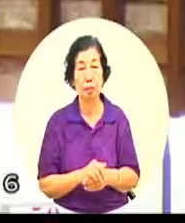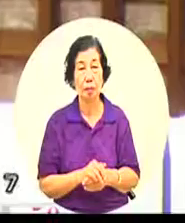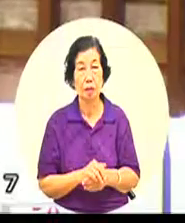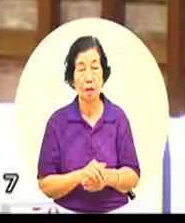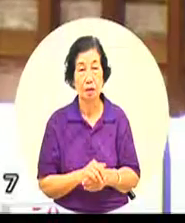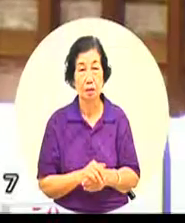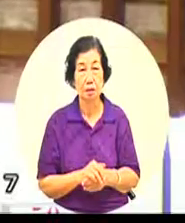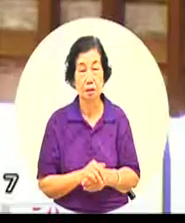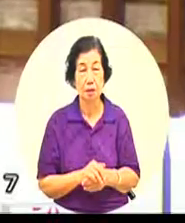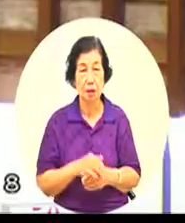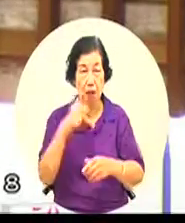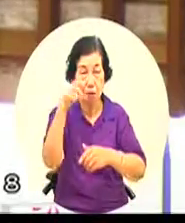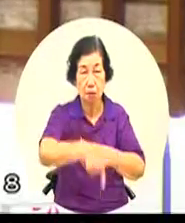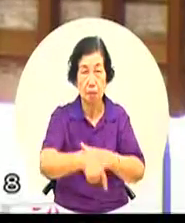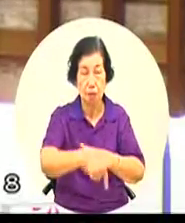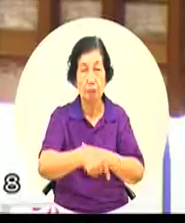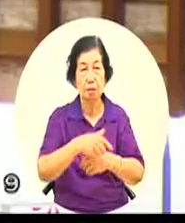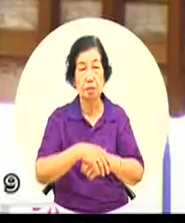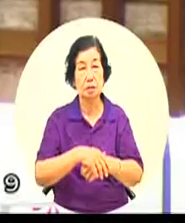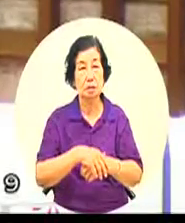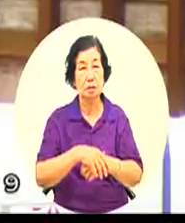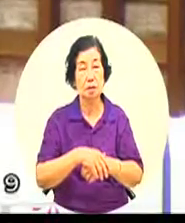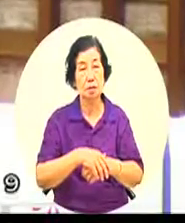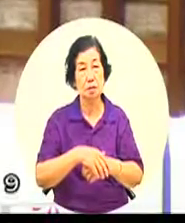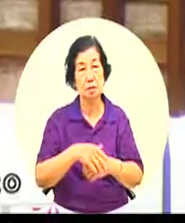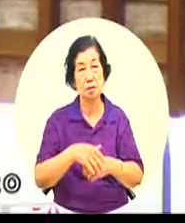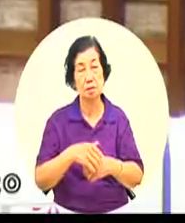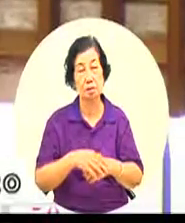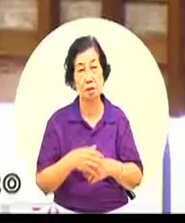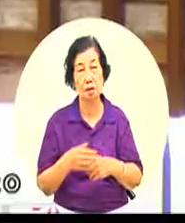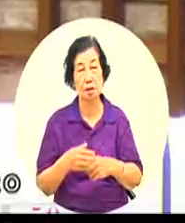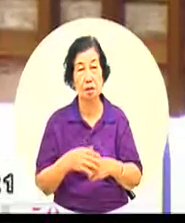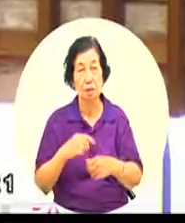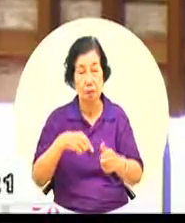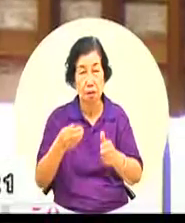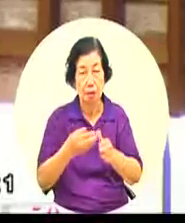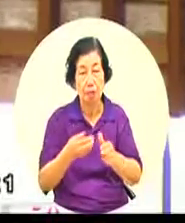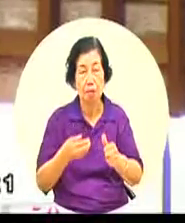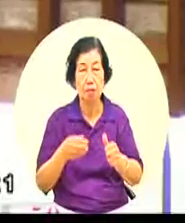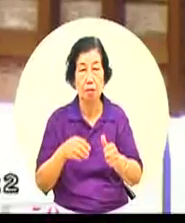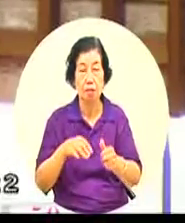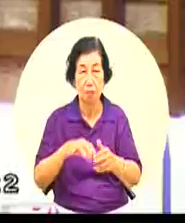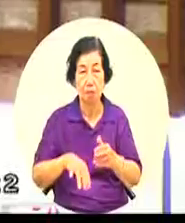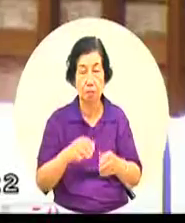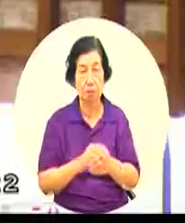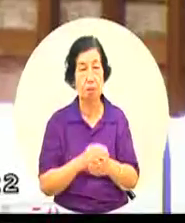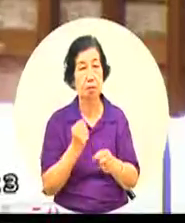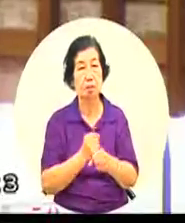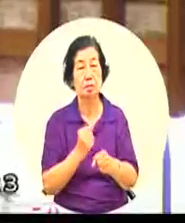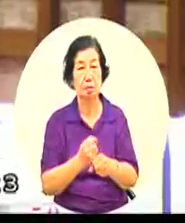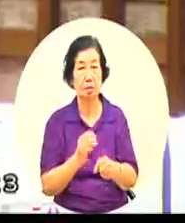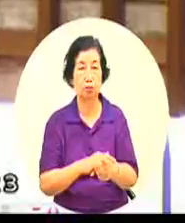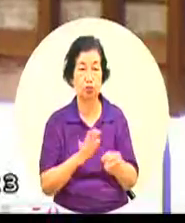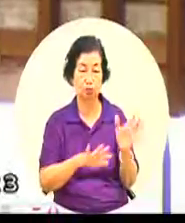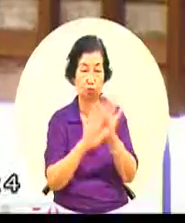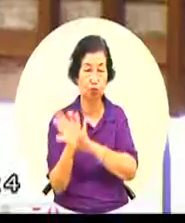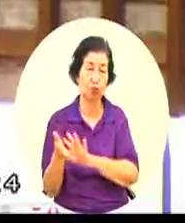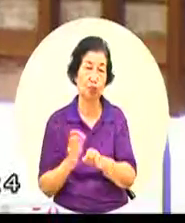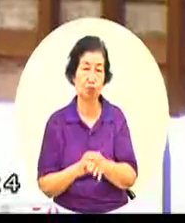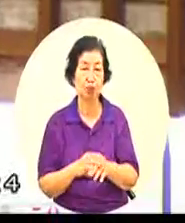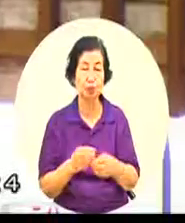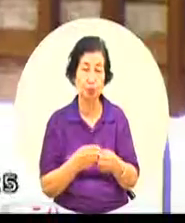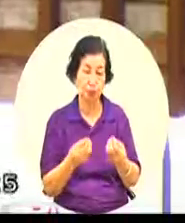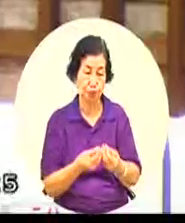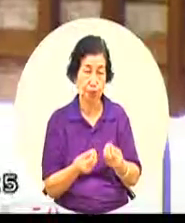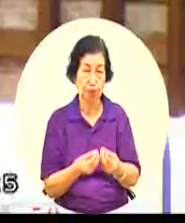学期下个年度就对了啦啊、哦。那么教育局该做如何的来啊，对这种事情要如何的安排？ 好，